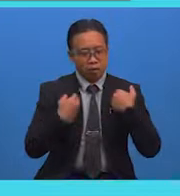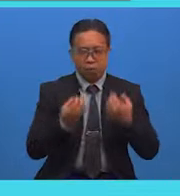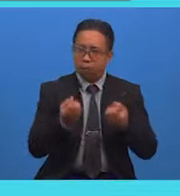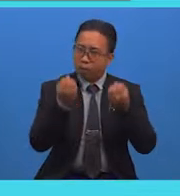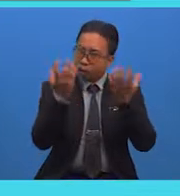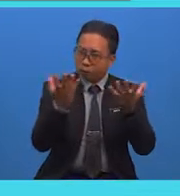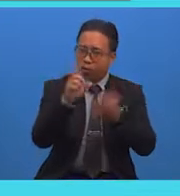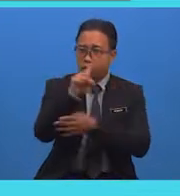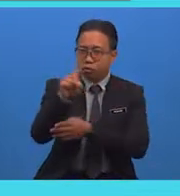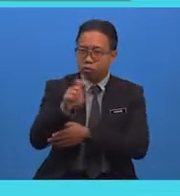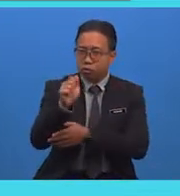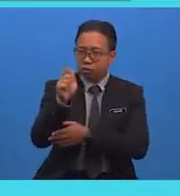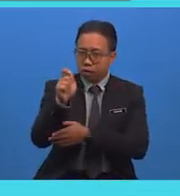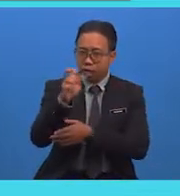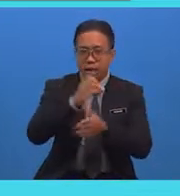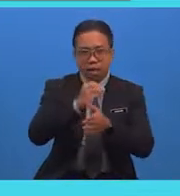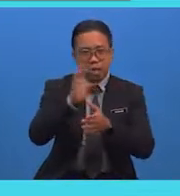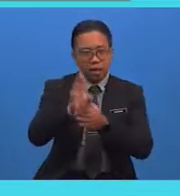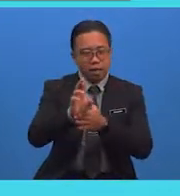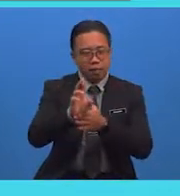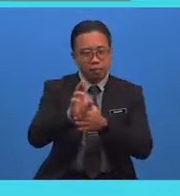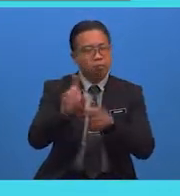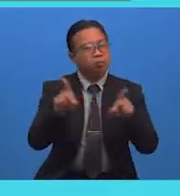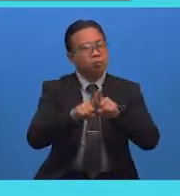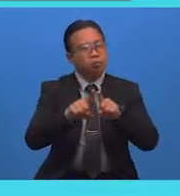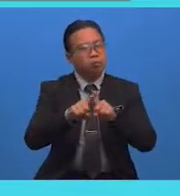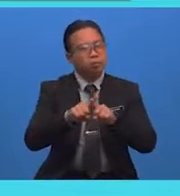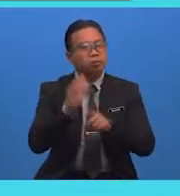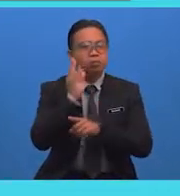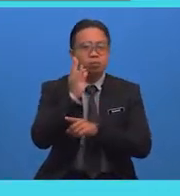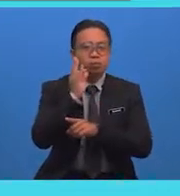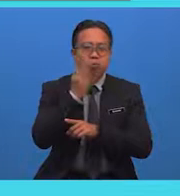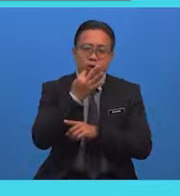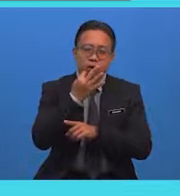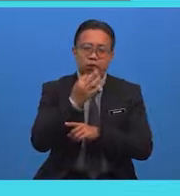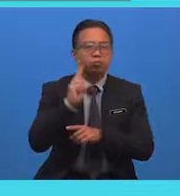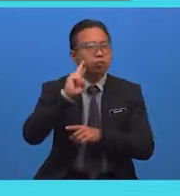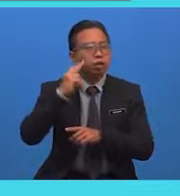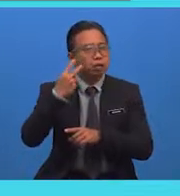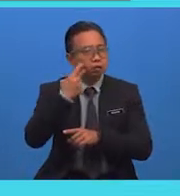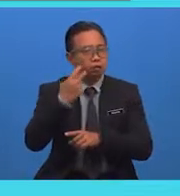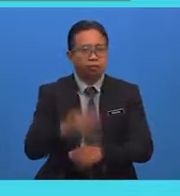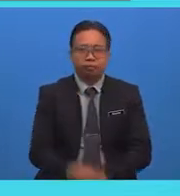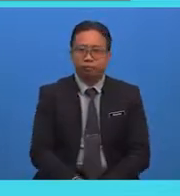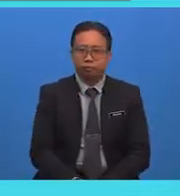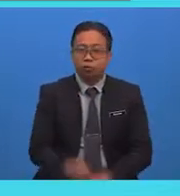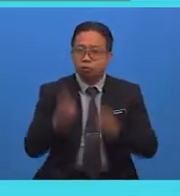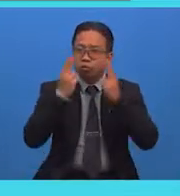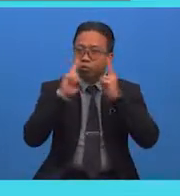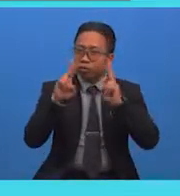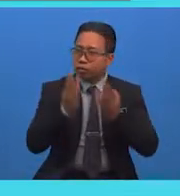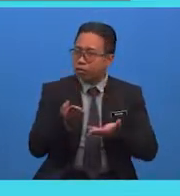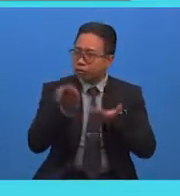zat dan khasiat seperti buah-buahan dan sayur-sayuran. Di sini, Ustazah ingin